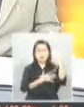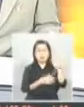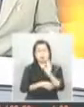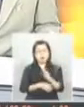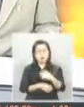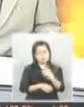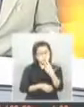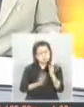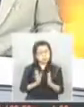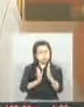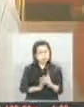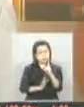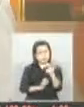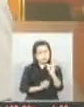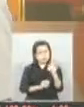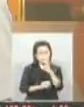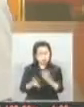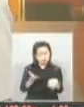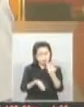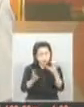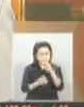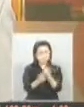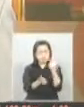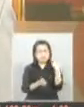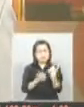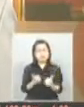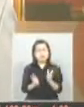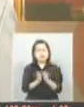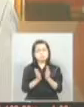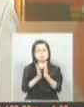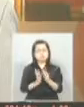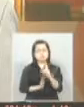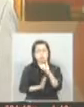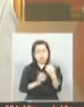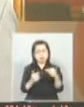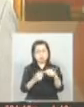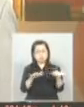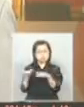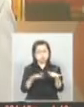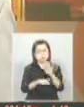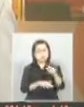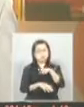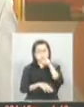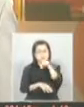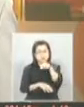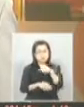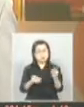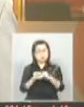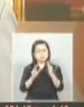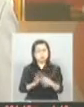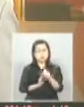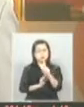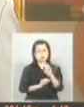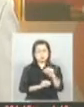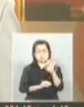ผู้รอดชีวิตเพิ่มเติมแต่ล่าสุดนั้นมีรายงานยอดผู้เสียชีวิตจากแผ่นดินไหวในประเทศนิวซีแลนด์เพิ่มเป็น148 คน